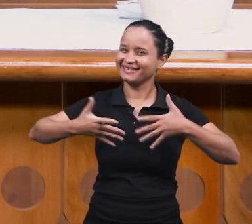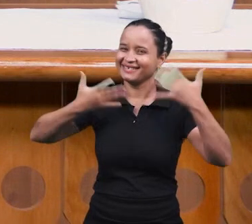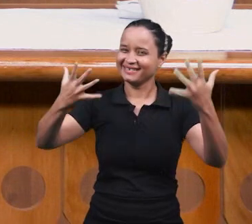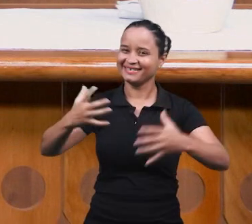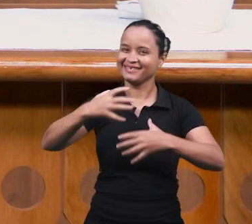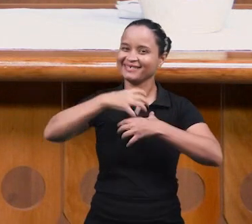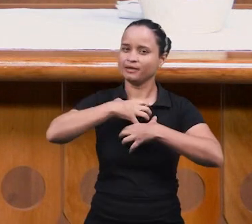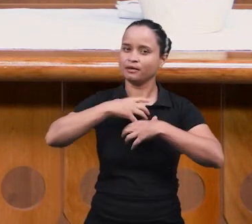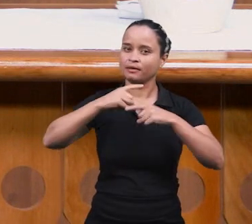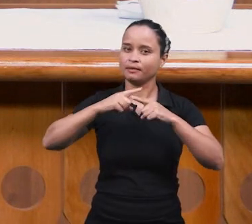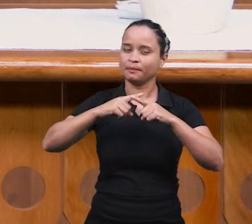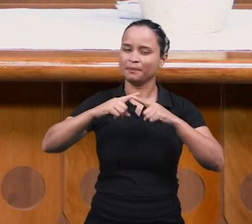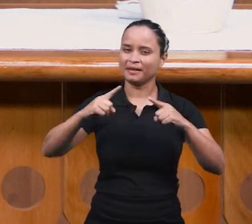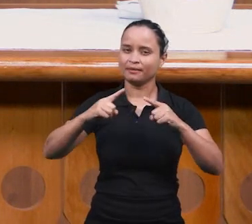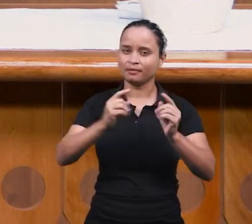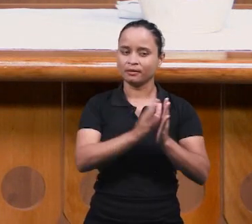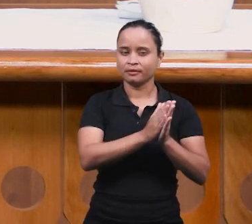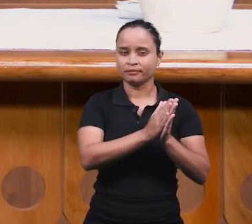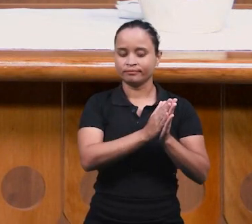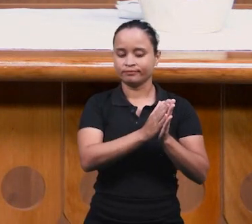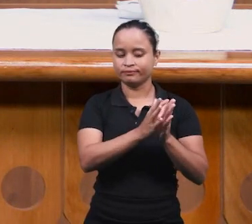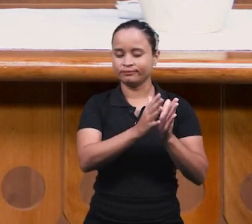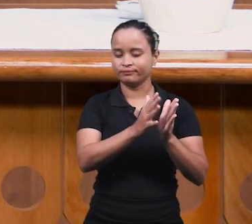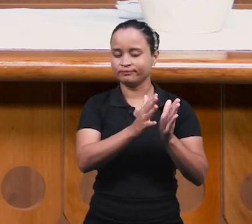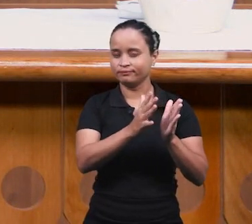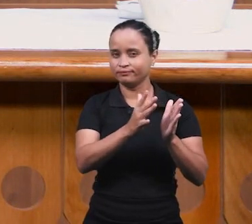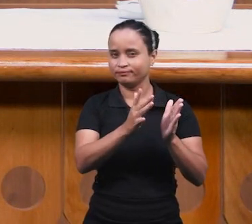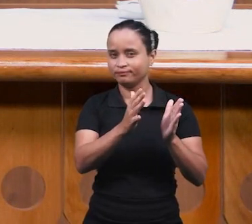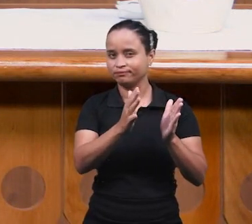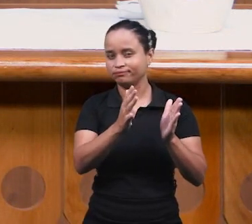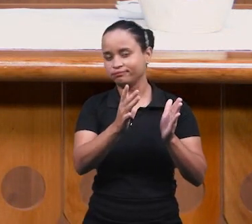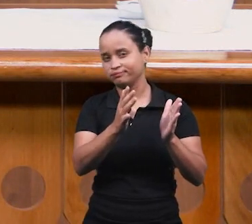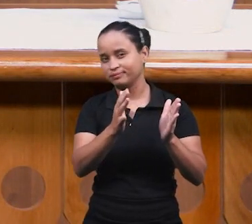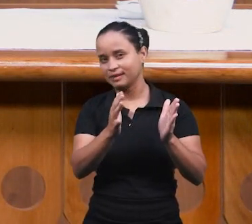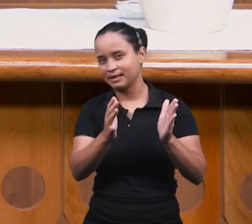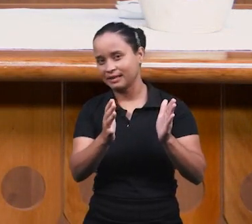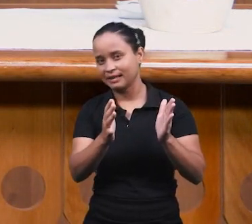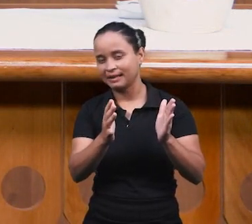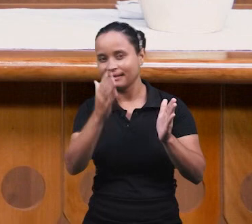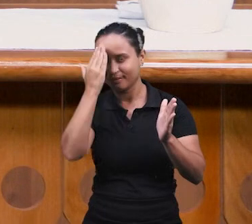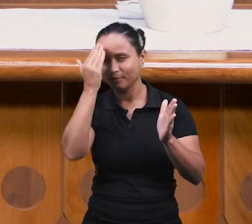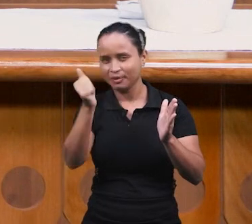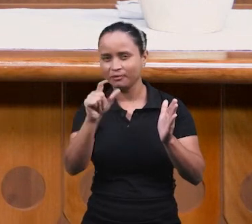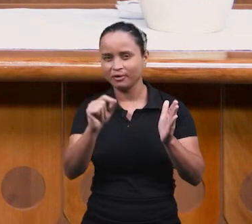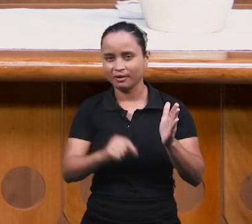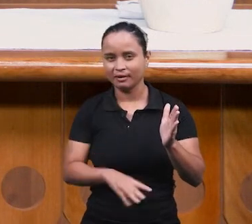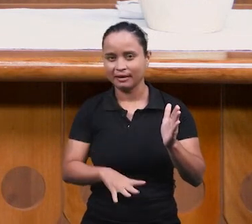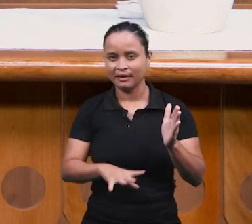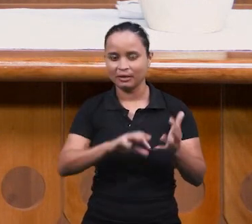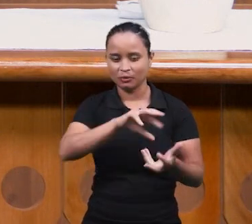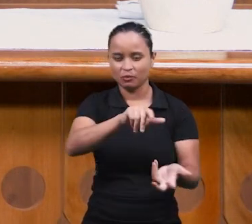viennent pour enlever de l'homme cette expérience, enlever l'homme de ce chemin.